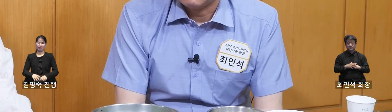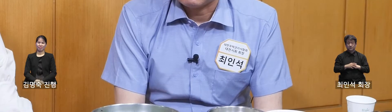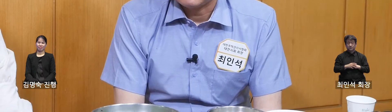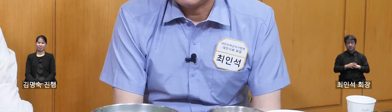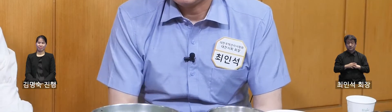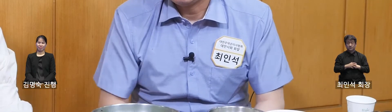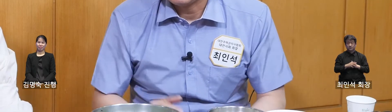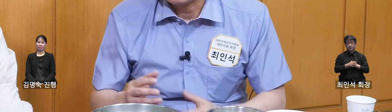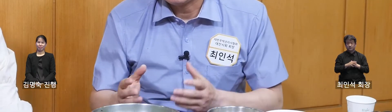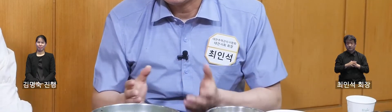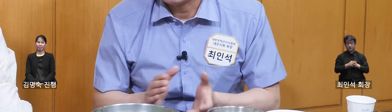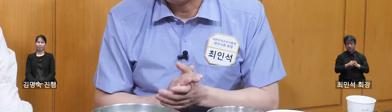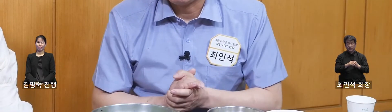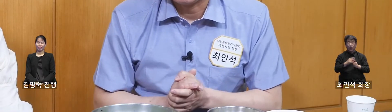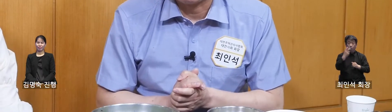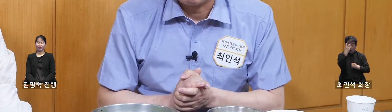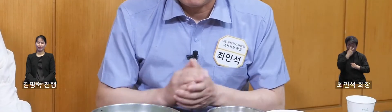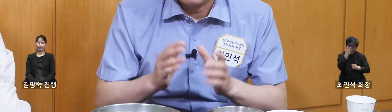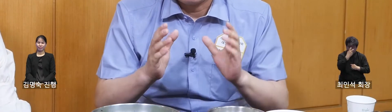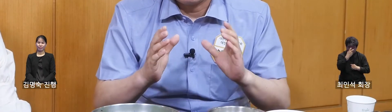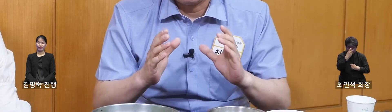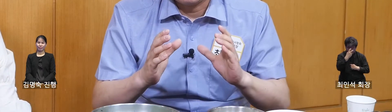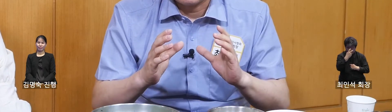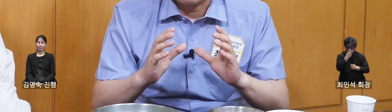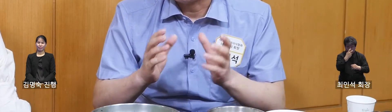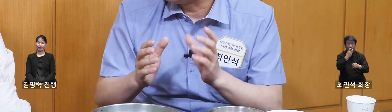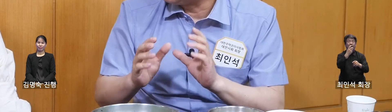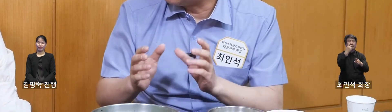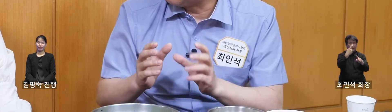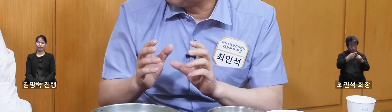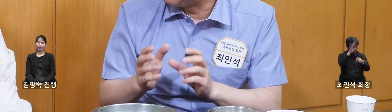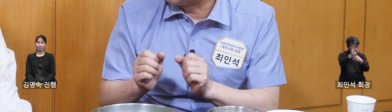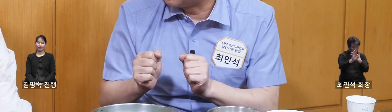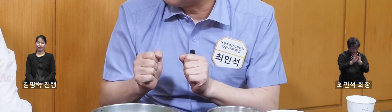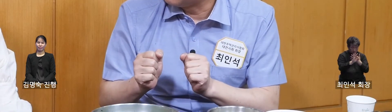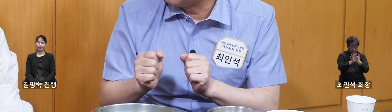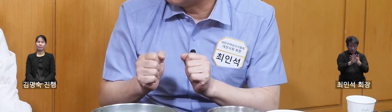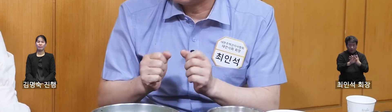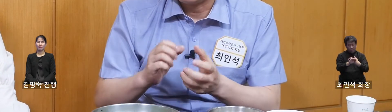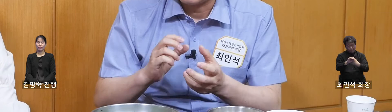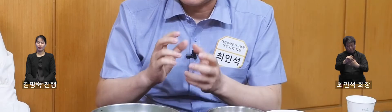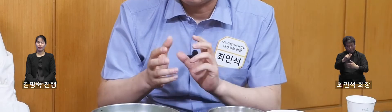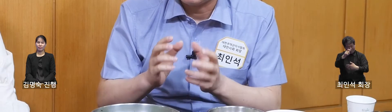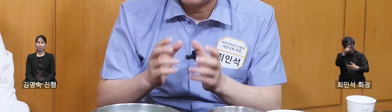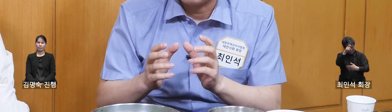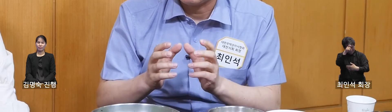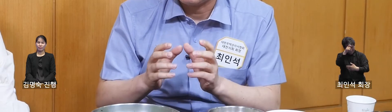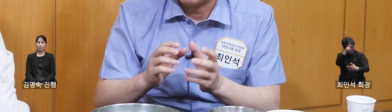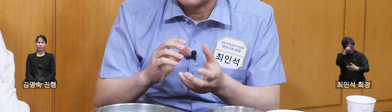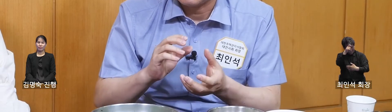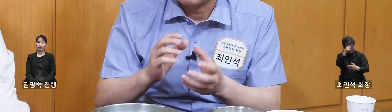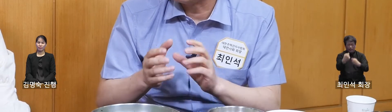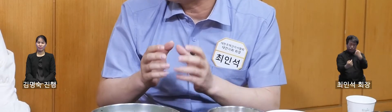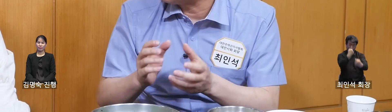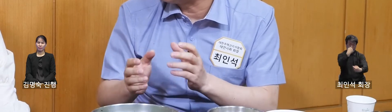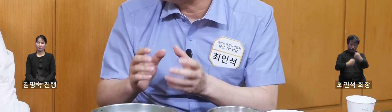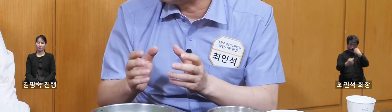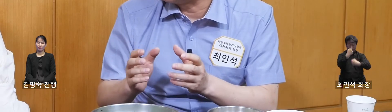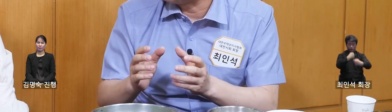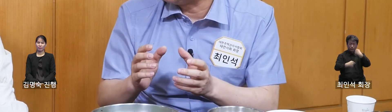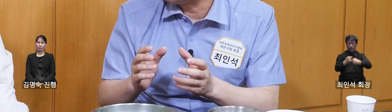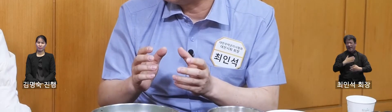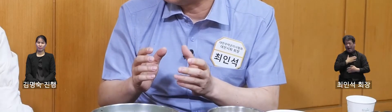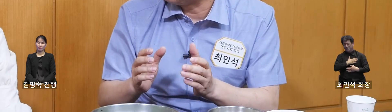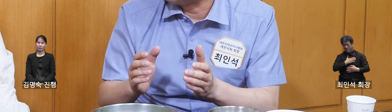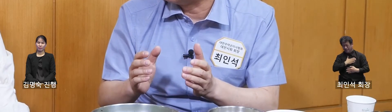그 관리를 이렇게 진행하다 보면 그 이렇게 고질적인 민원들 또 그냥 감정적으로 그냥 꼬리에 꼬리를